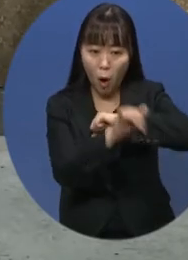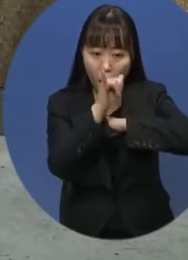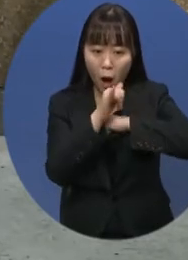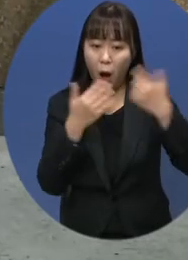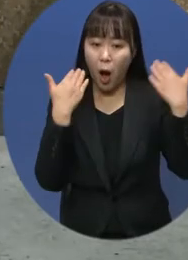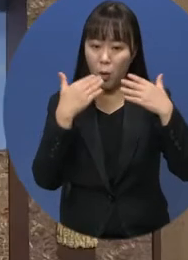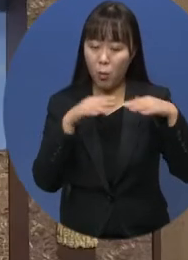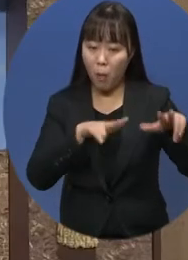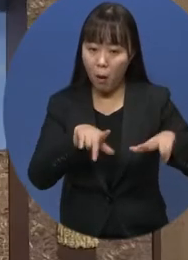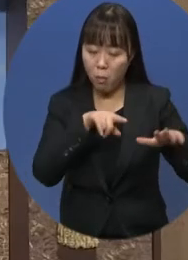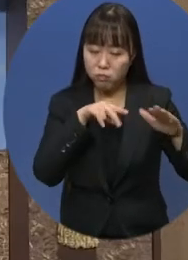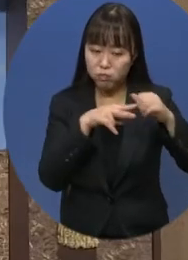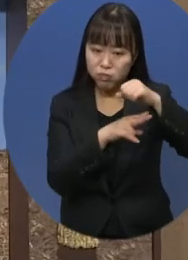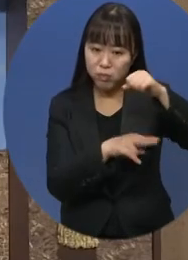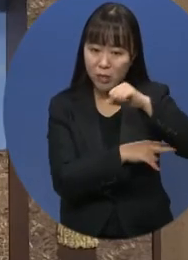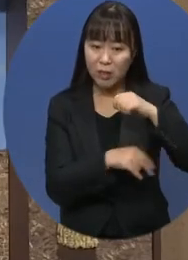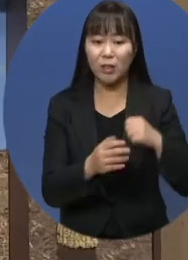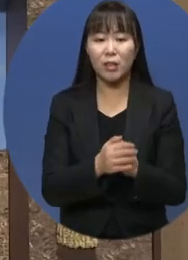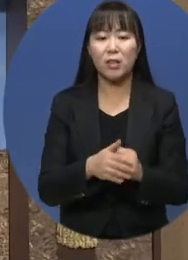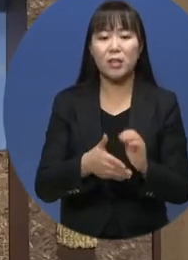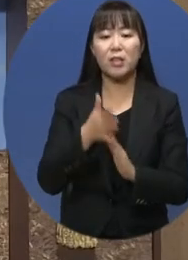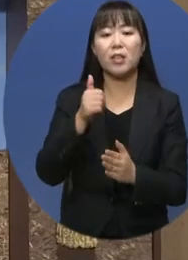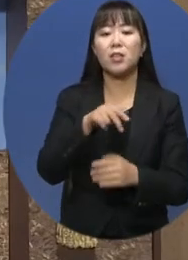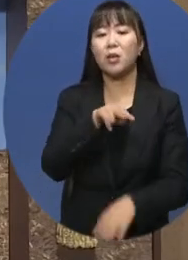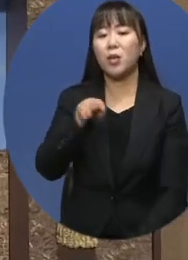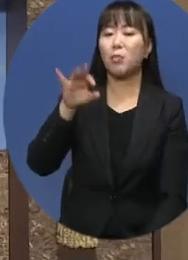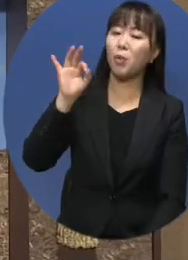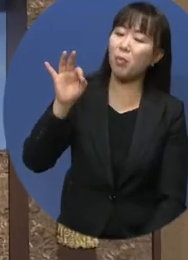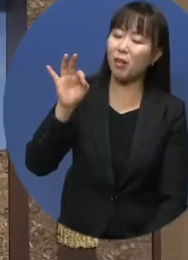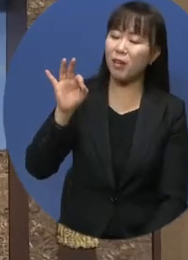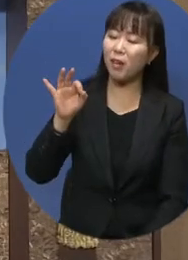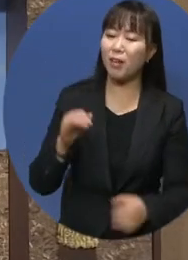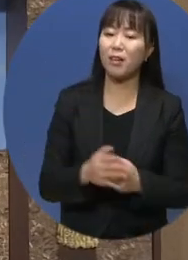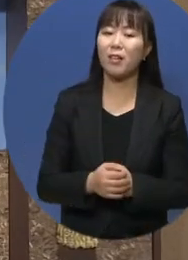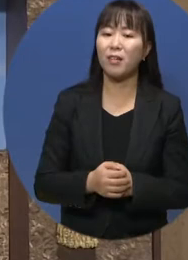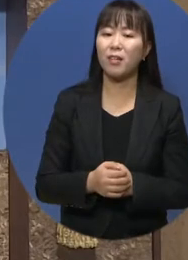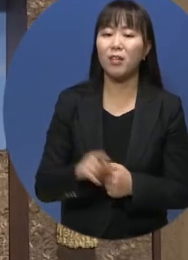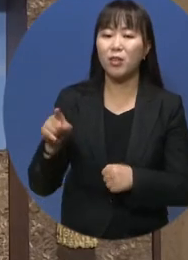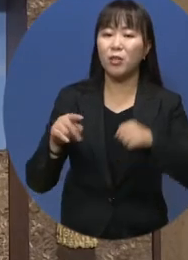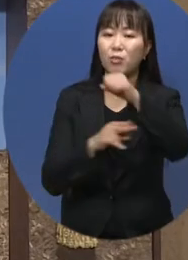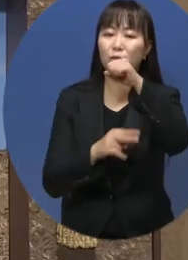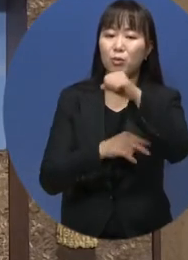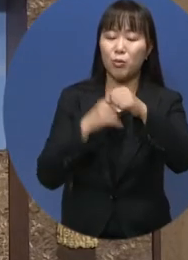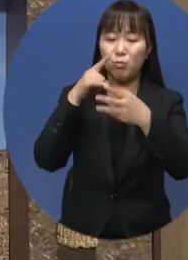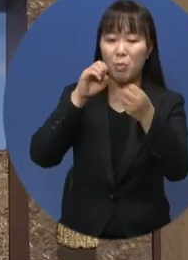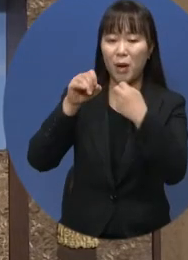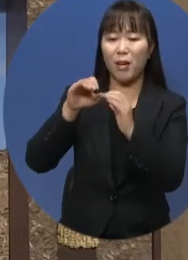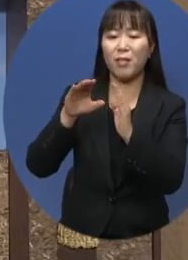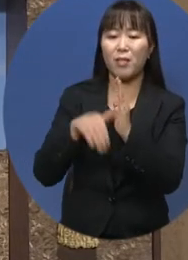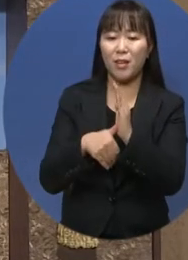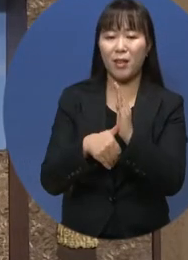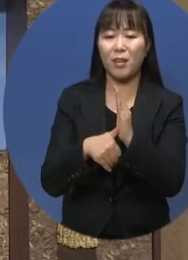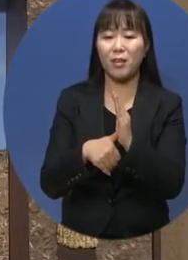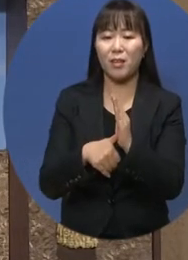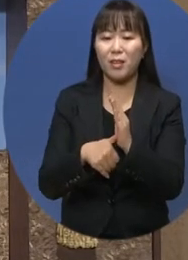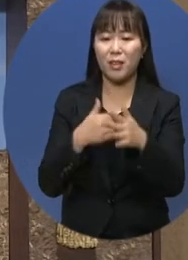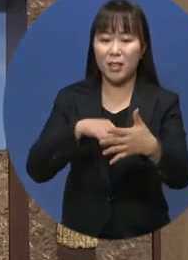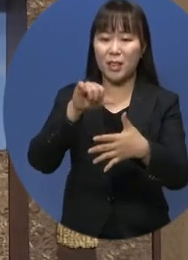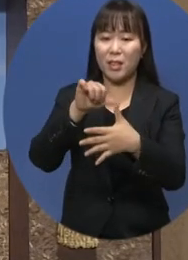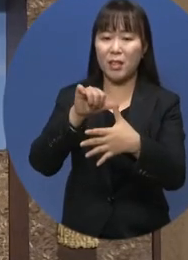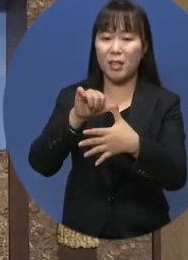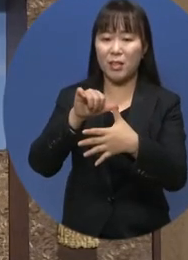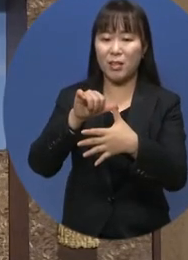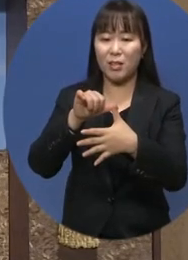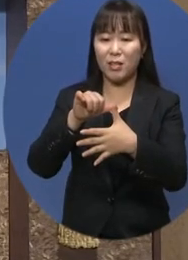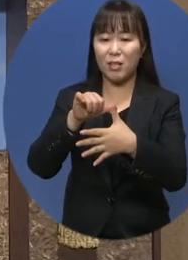들어가는 으 제가 지금 시 장치가 이렇게 있다가 옆에 보면 에 야 져 660 청할 공청회 할때가 우리 우리